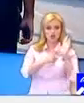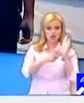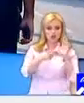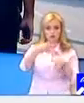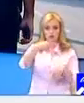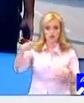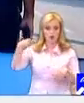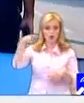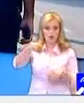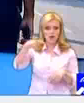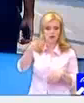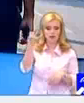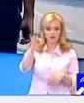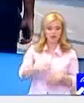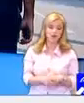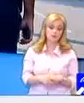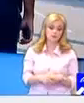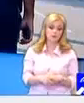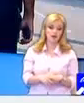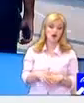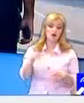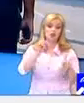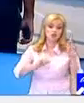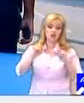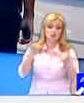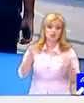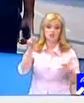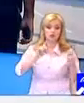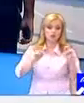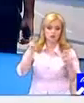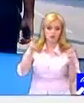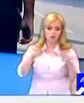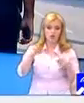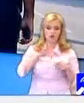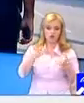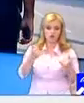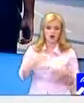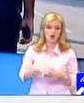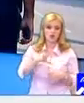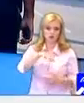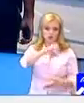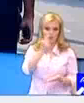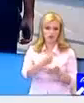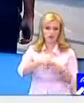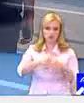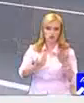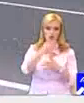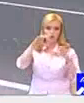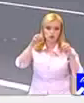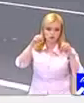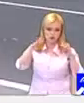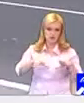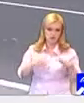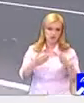1200 de lei cu aplicarea 3 puncte de penalizare. La ședință de guvern au fost aprobate modificările legislative.